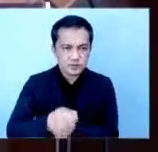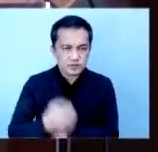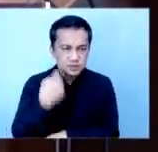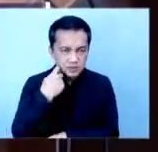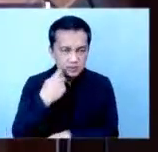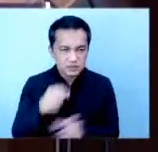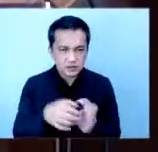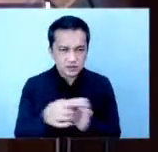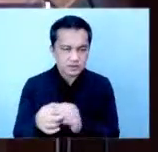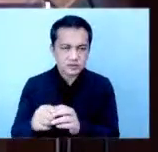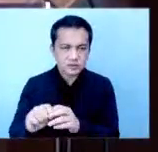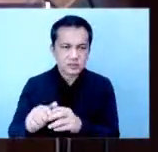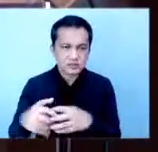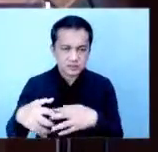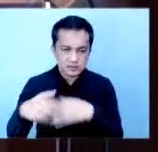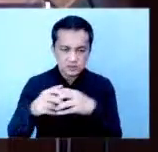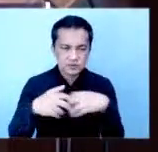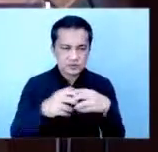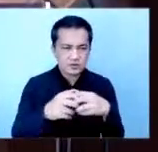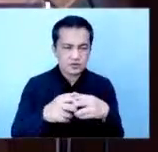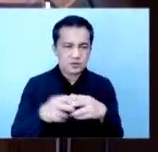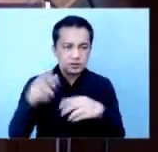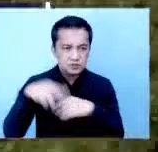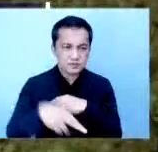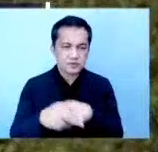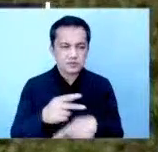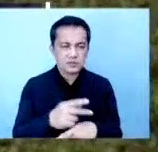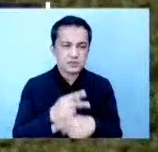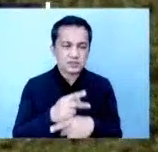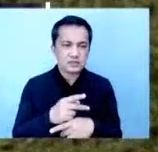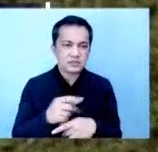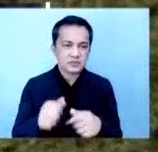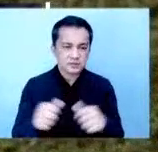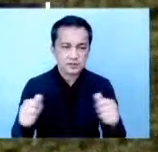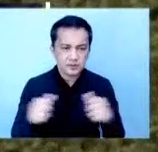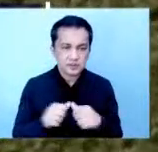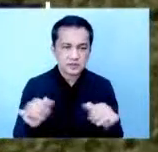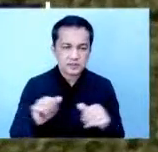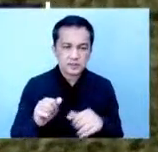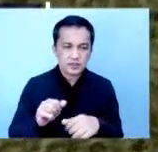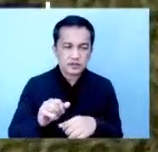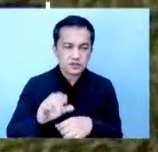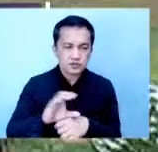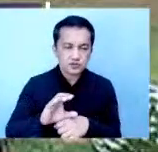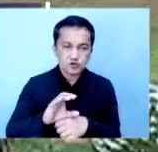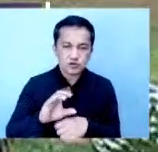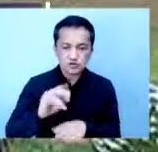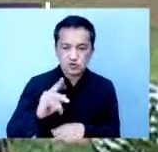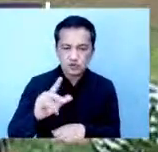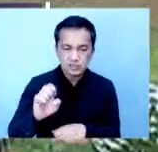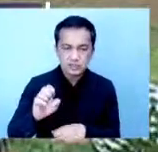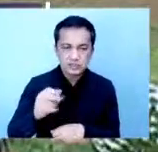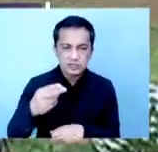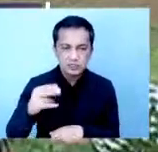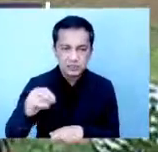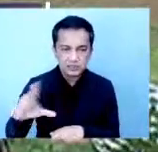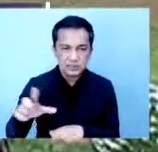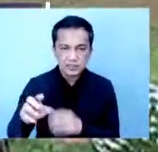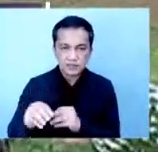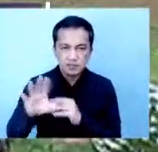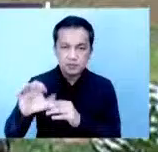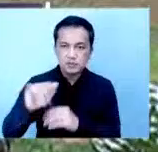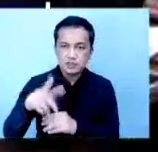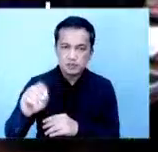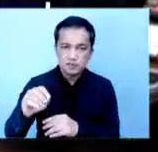mga itinayong resorts sa ilang protected areas sa bansa. Gaya ng Chocolate Hills sa Bohol at Mount Apo Natural Park sa